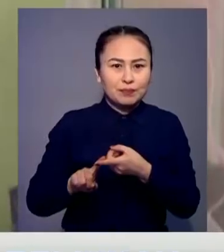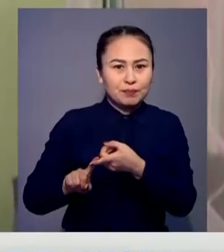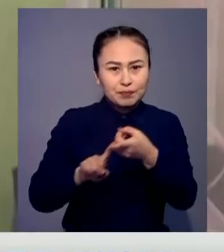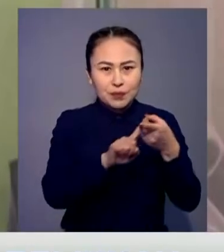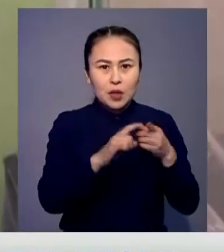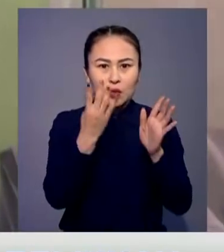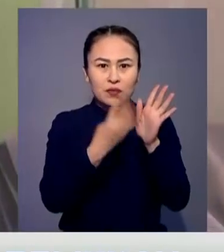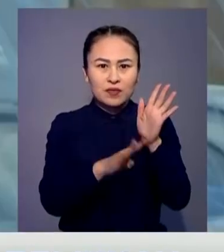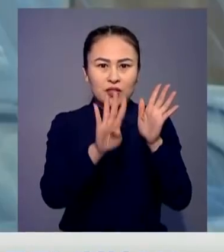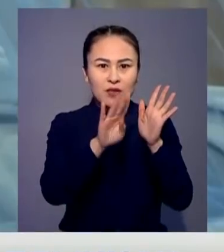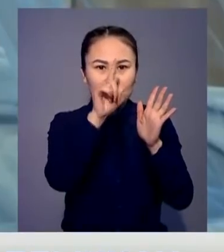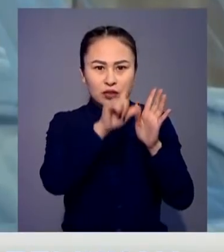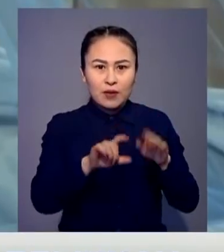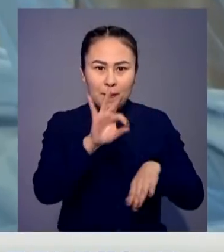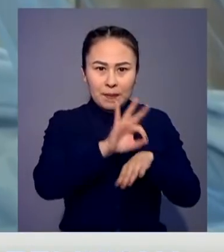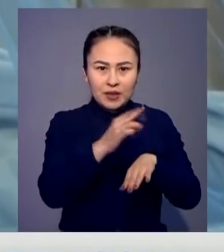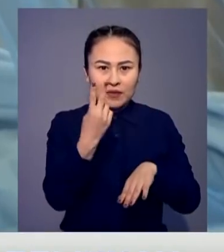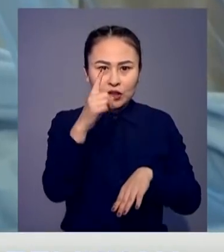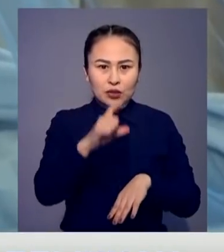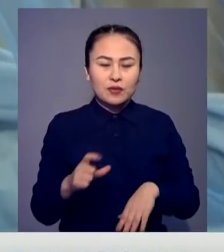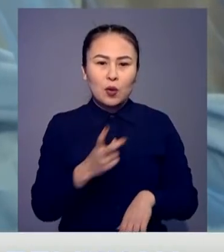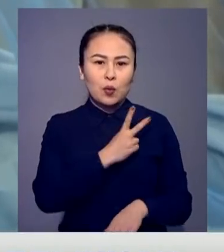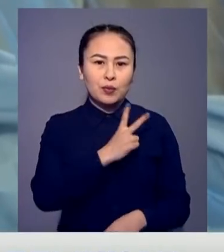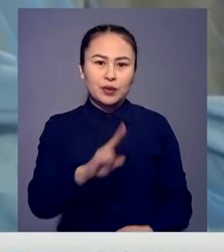екі тұрғын көз жұмған.